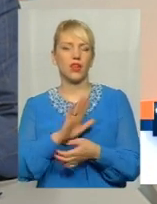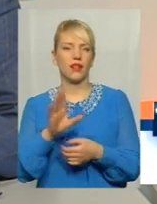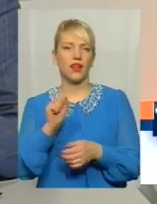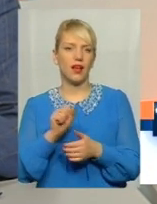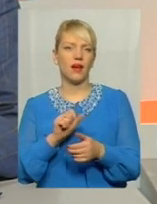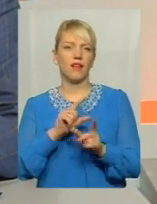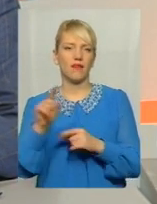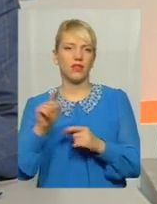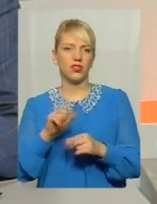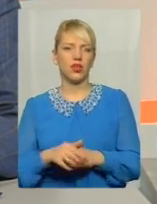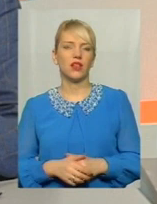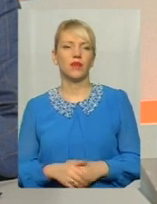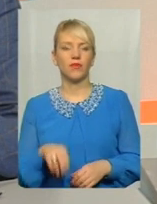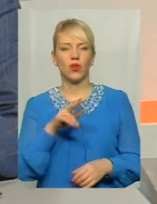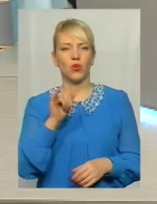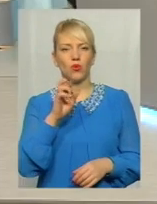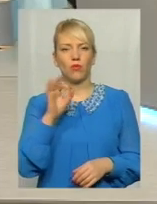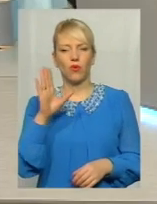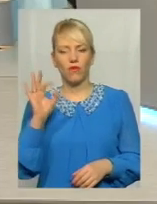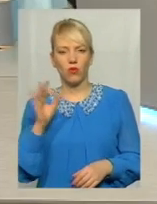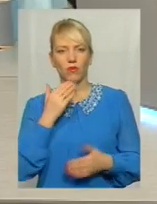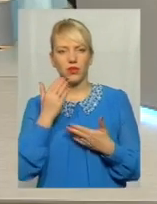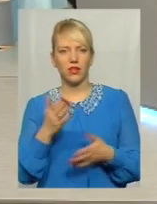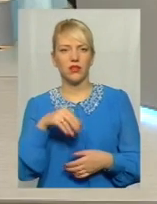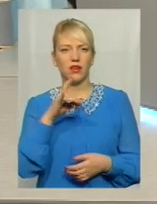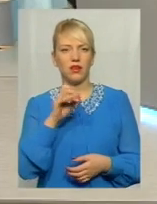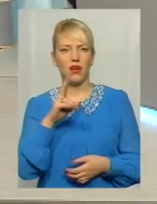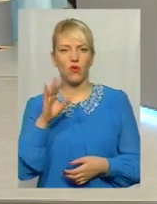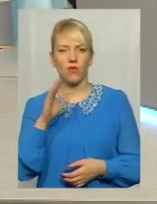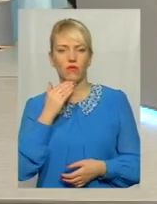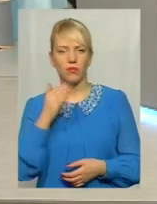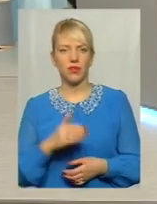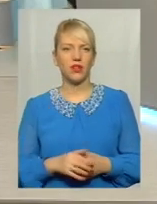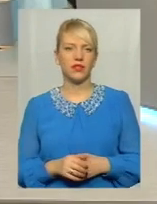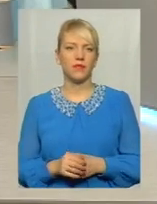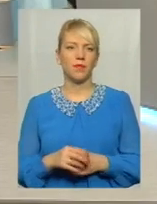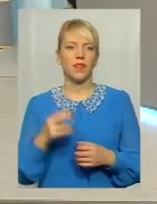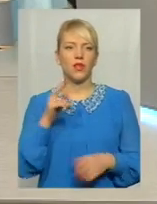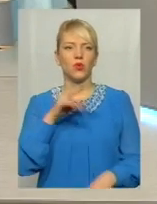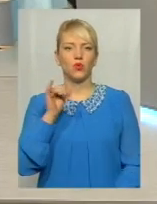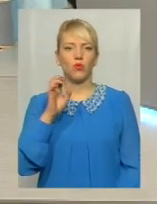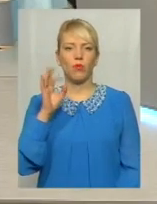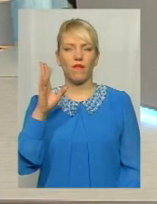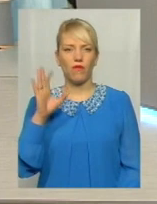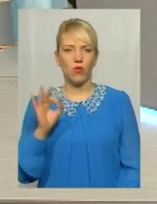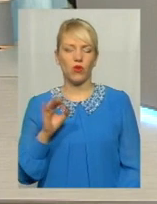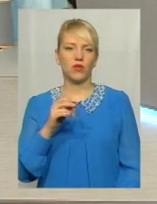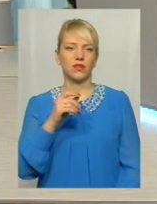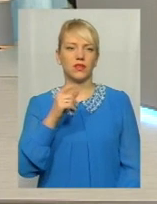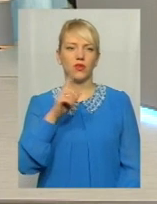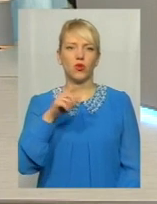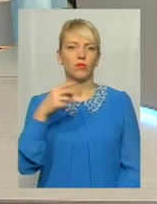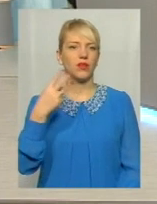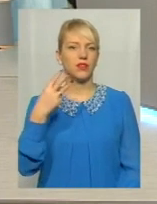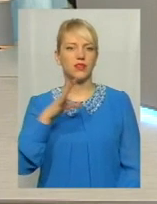мікрорайони Дубово і Раково? Мікрорайони Дубово, по-перше, варто сказати про 30-й маршрут. 30-й маршрут – це був самий